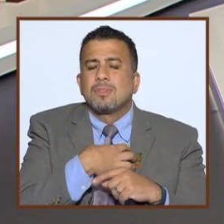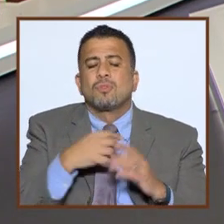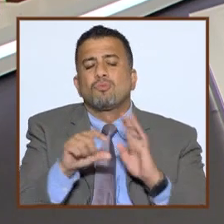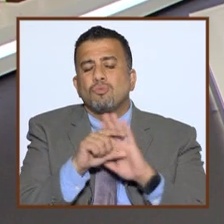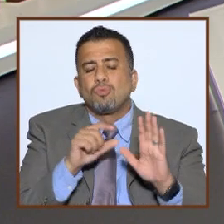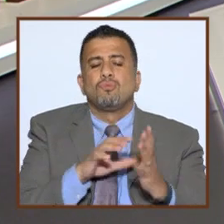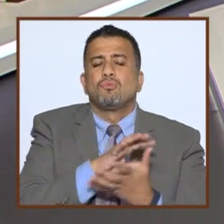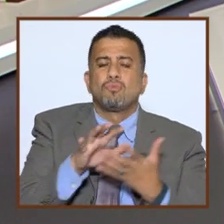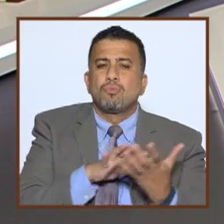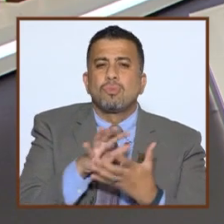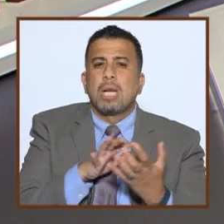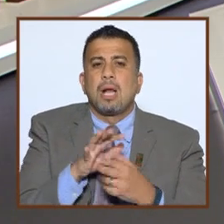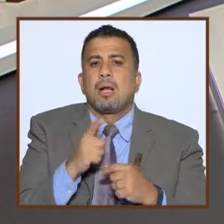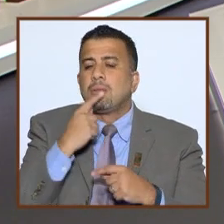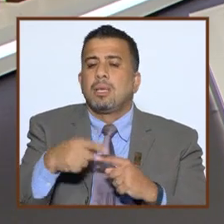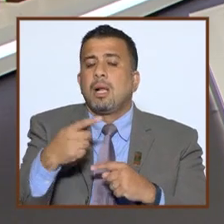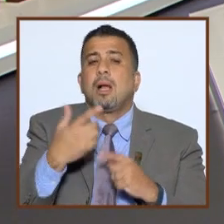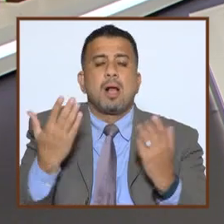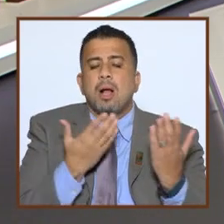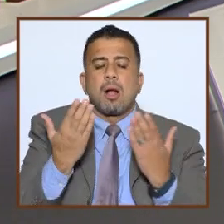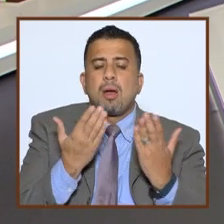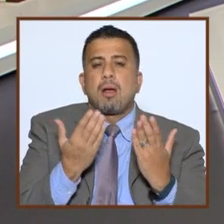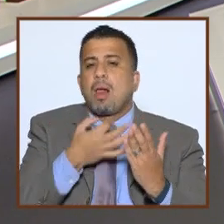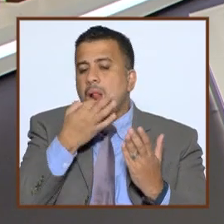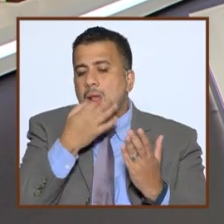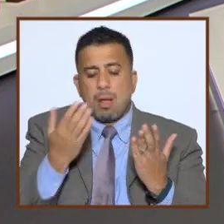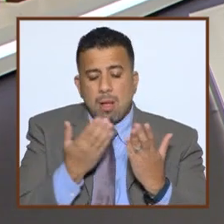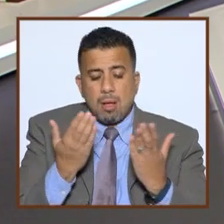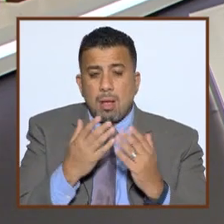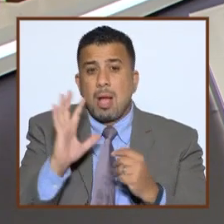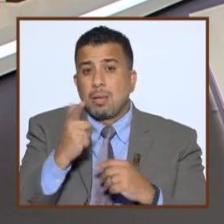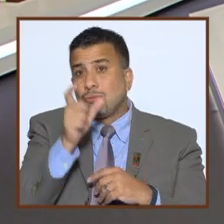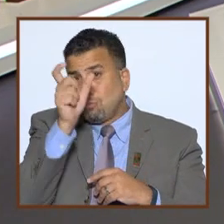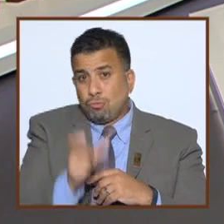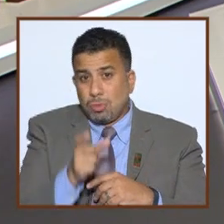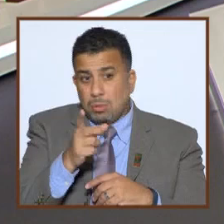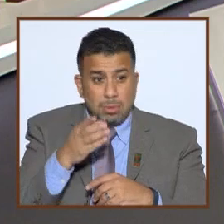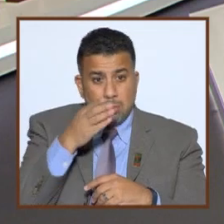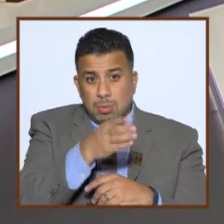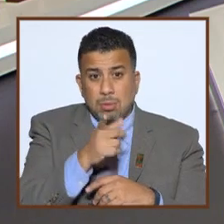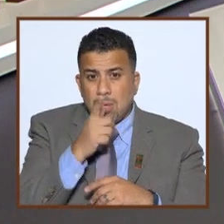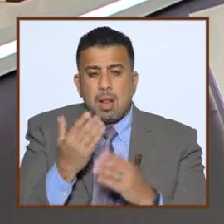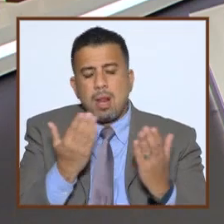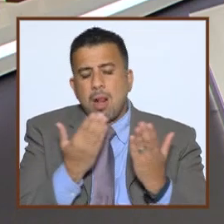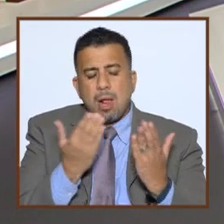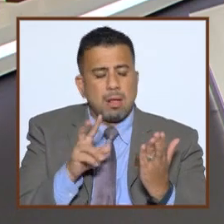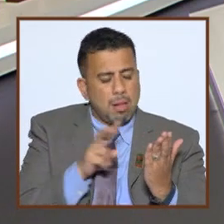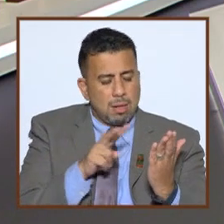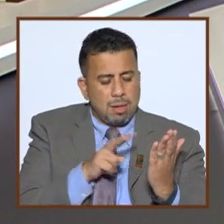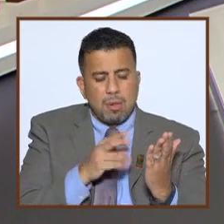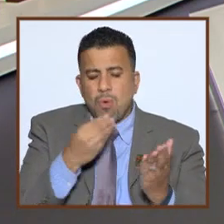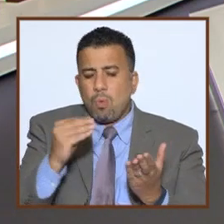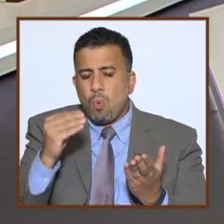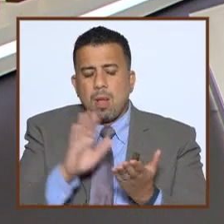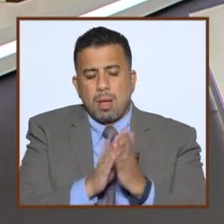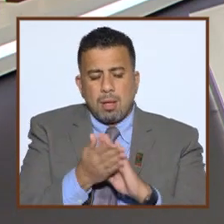كذا كذا كذا كذا كذا فقره كذا كذا كذا كذا كذا اذا دخلت على احد الاشخاص وكنت تهابي فق تقدر تدع وضعيه في الورقه